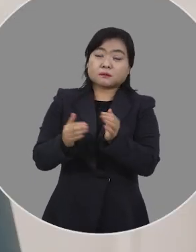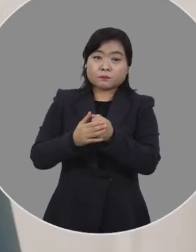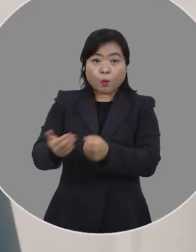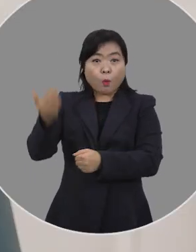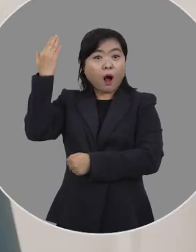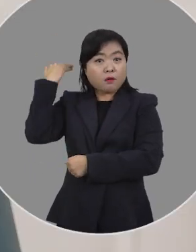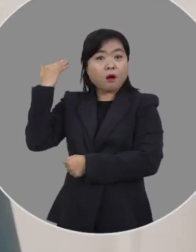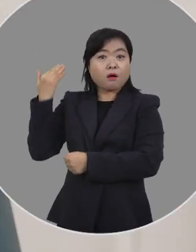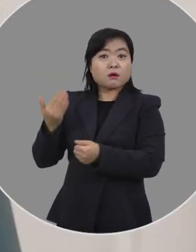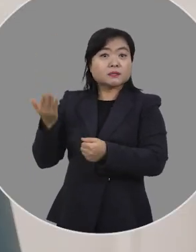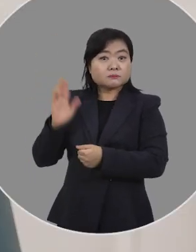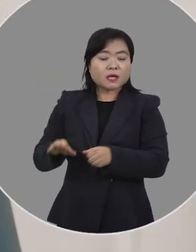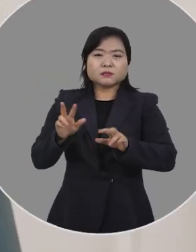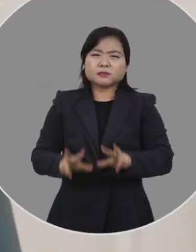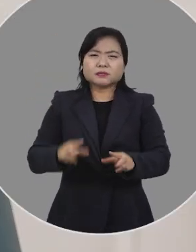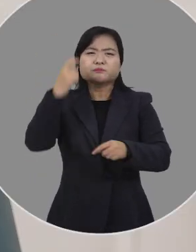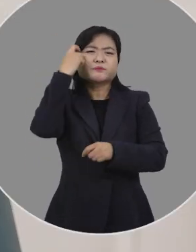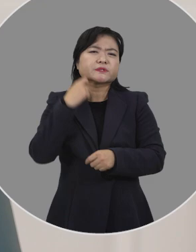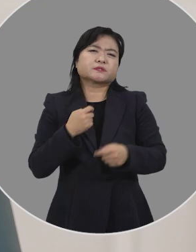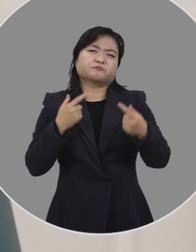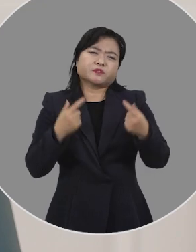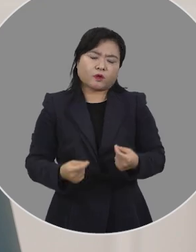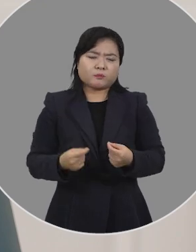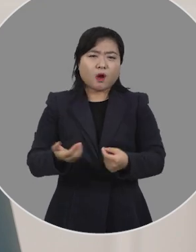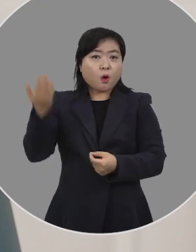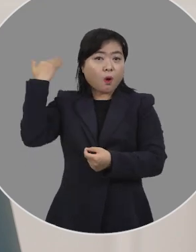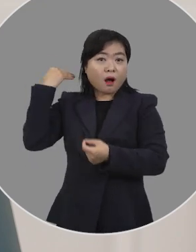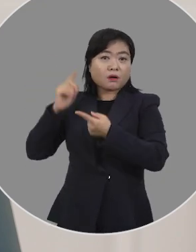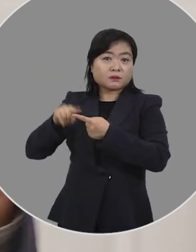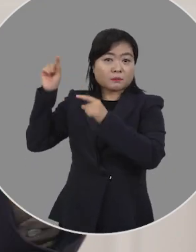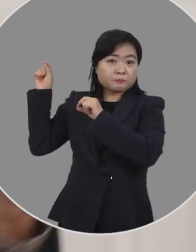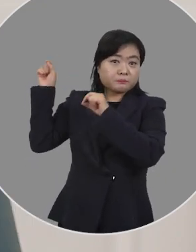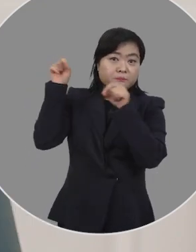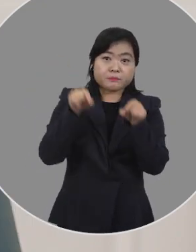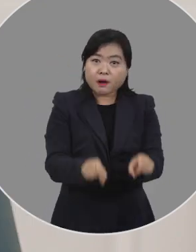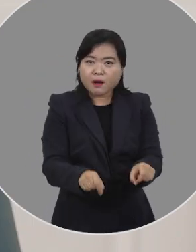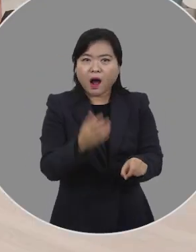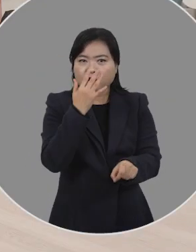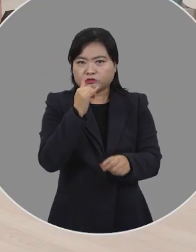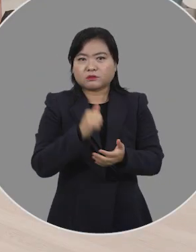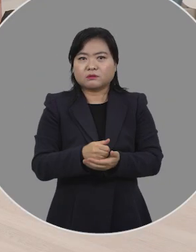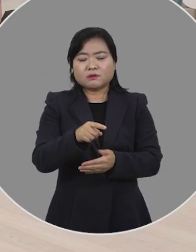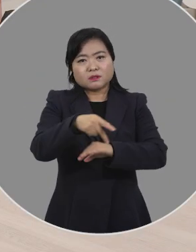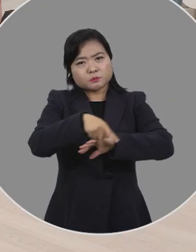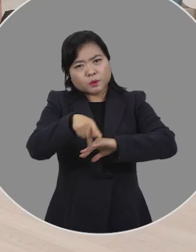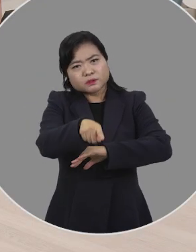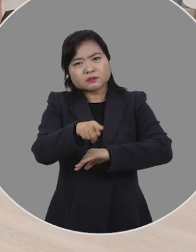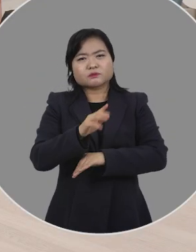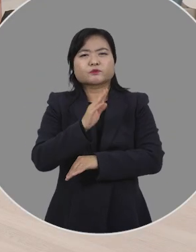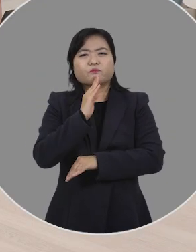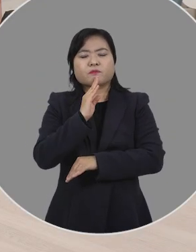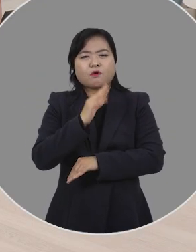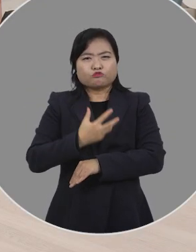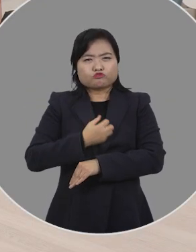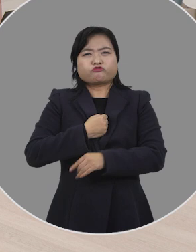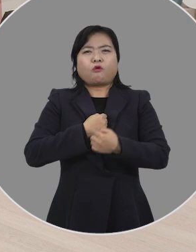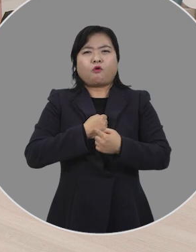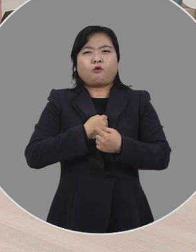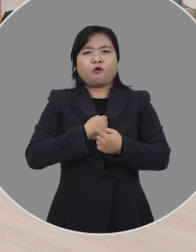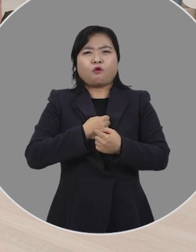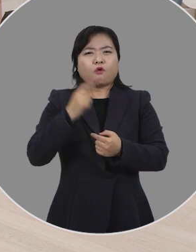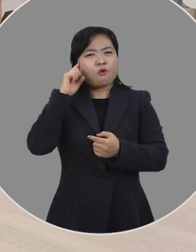일이지만 지금 느낌처럼 그대로 가져올 수가 있을 것 같아요. 저는 그 프로젝트 정말